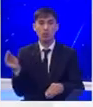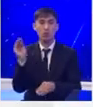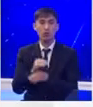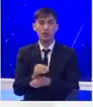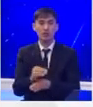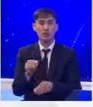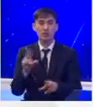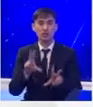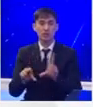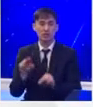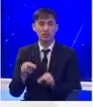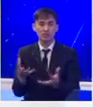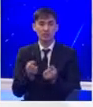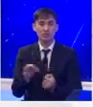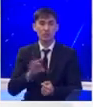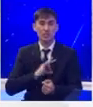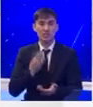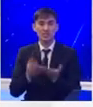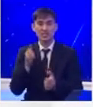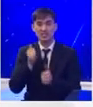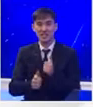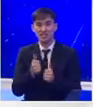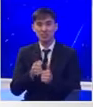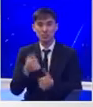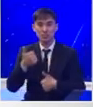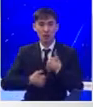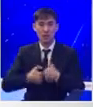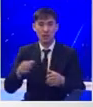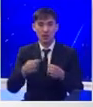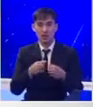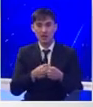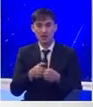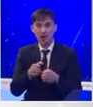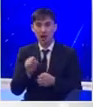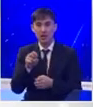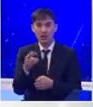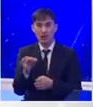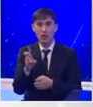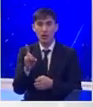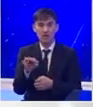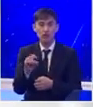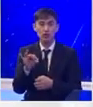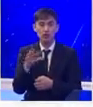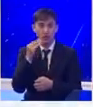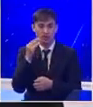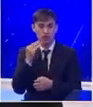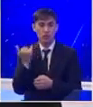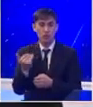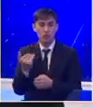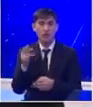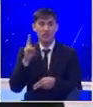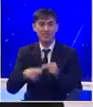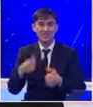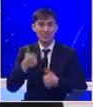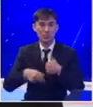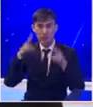шанс завоевать медали. Если, скажем, в регулярном чемпионате команды распределились Алтай, Куаныш, ЖТСУ, Алмата, то в конце